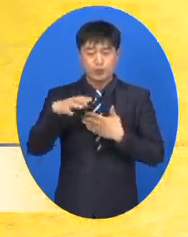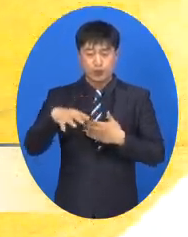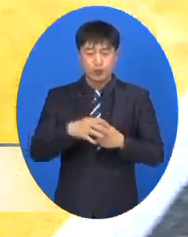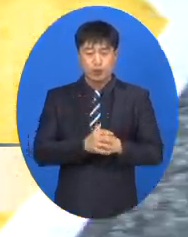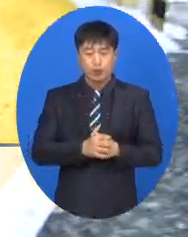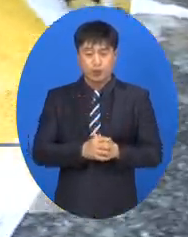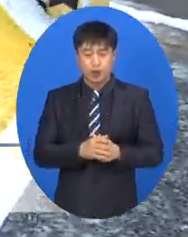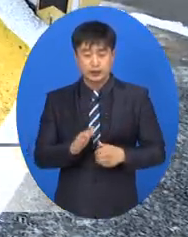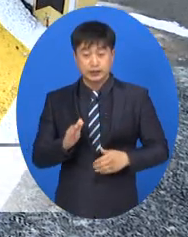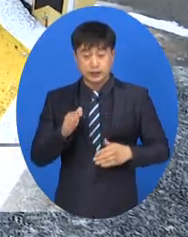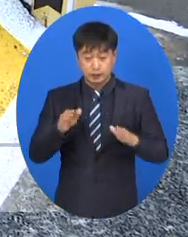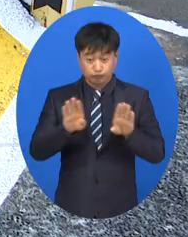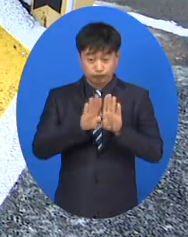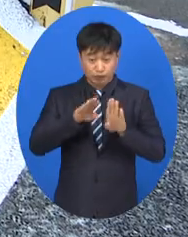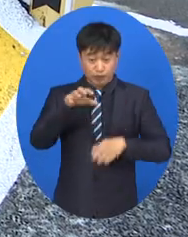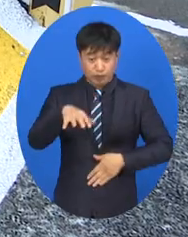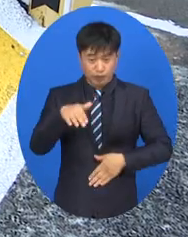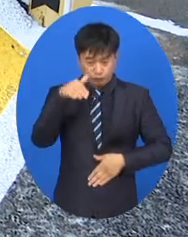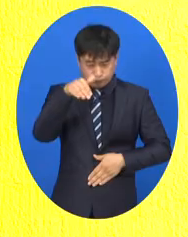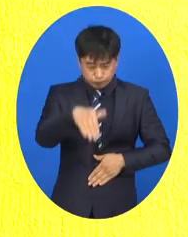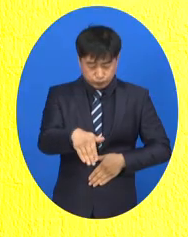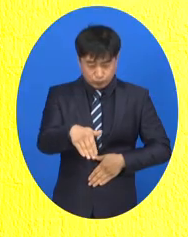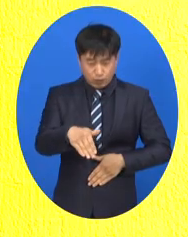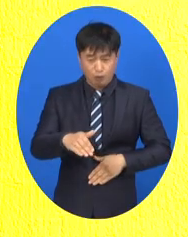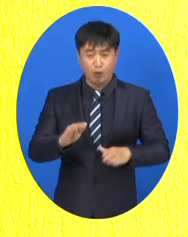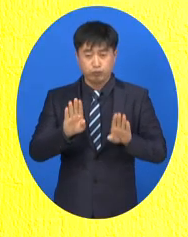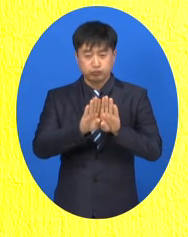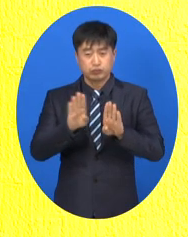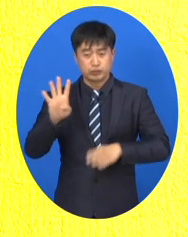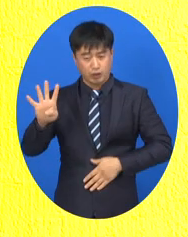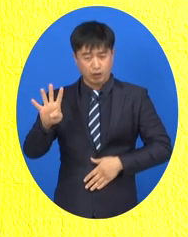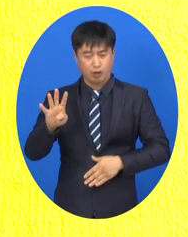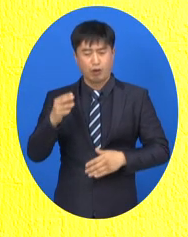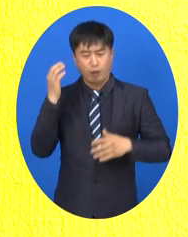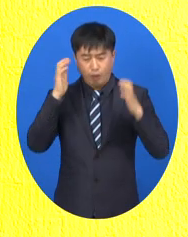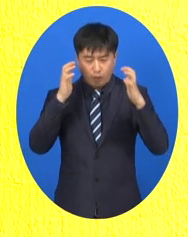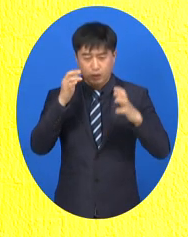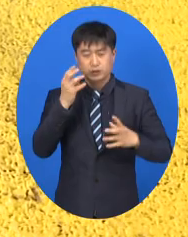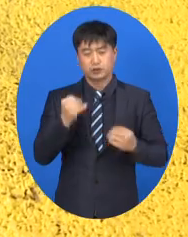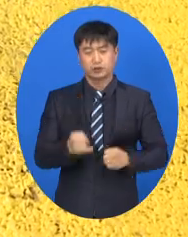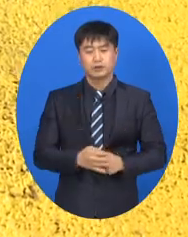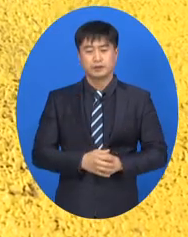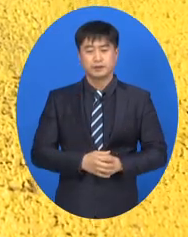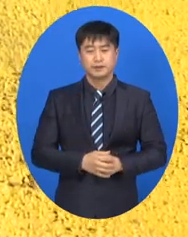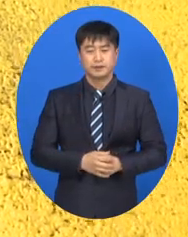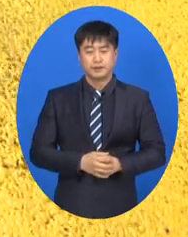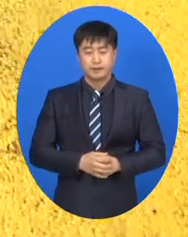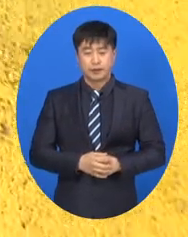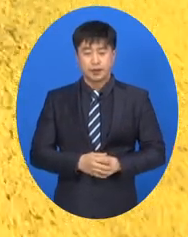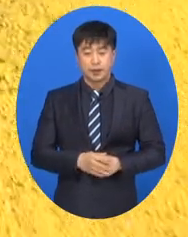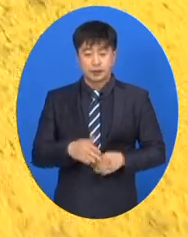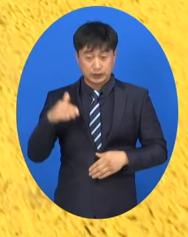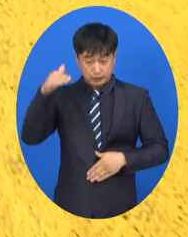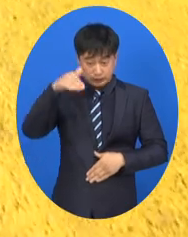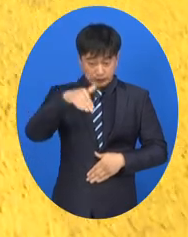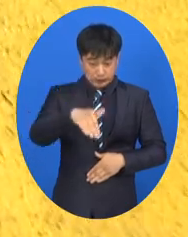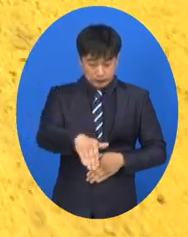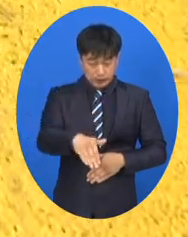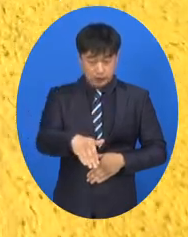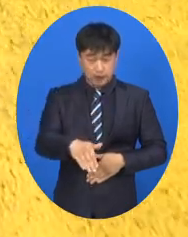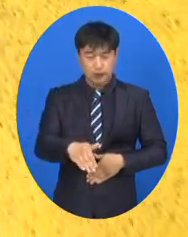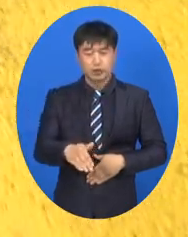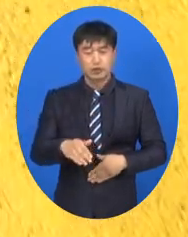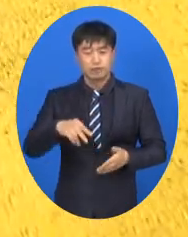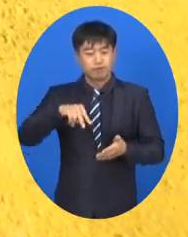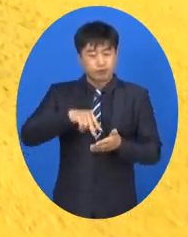경사로가 위험하고 출입구가 4개라 이용객들이 혼선을 겪는 경우가 많았습니다. 가파른 경사로는 미끄럼 사고가